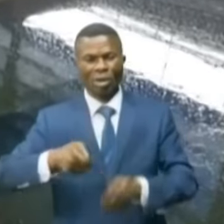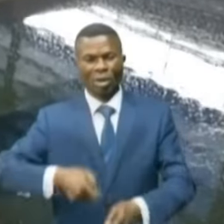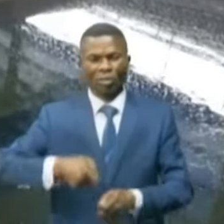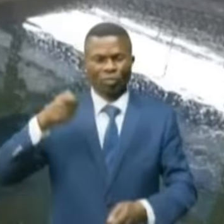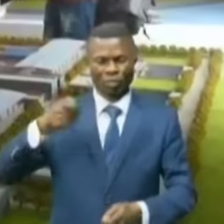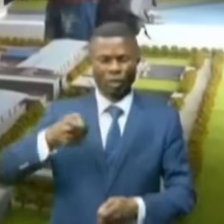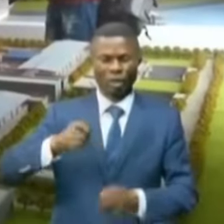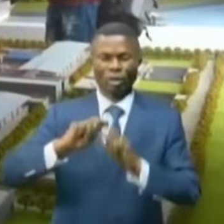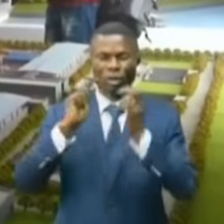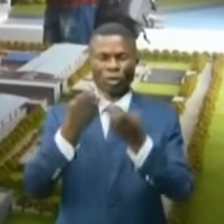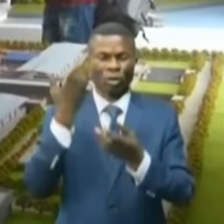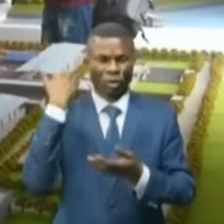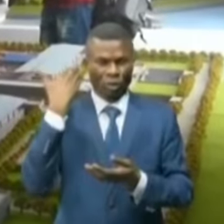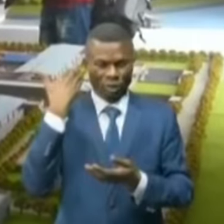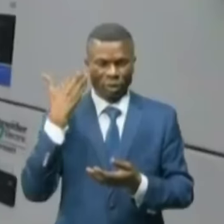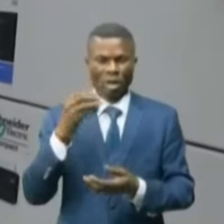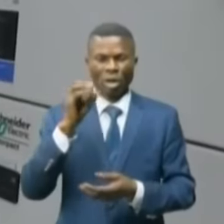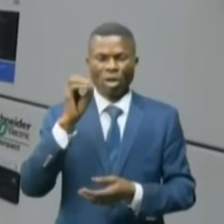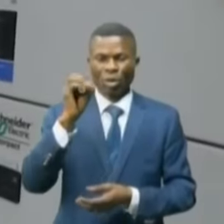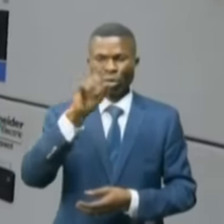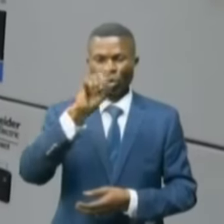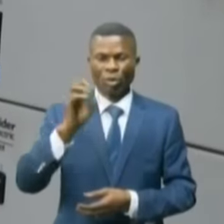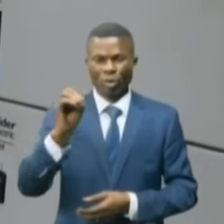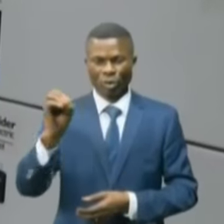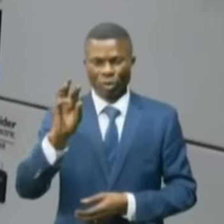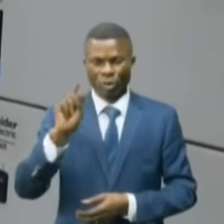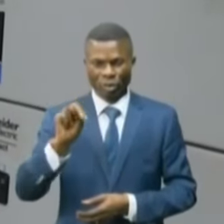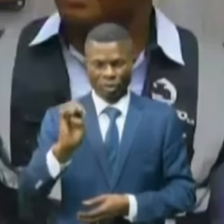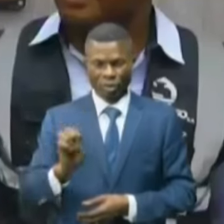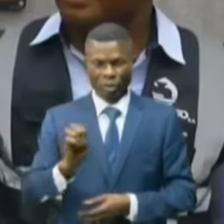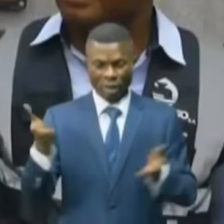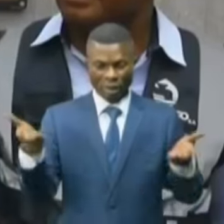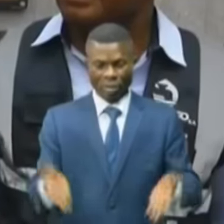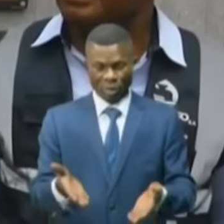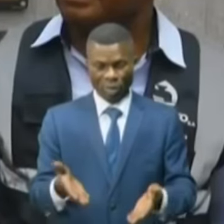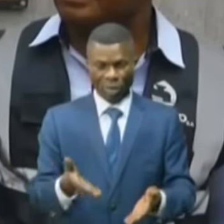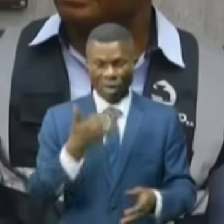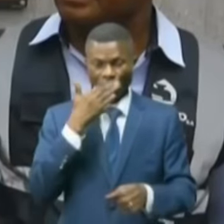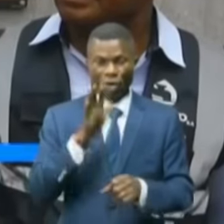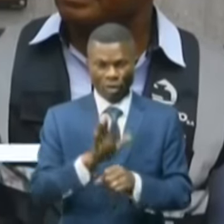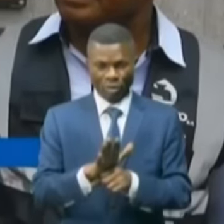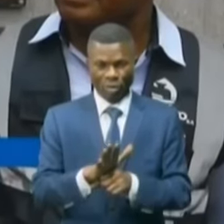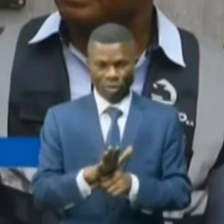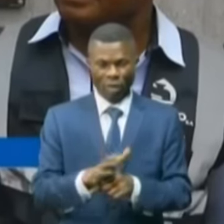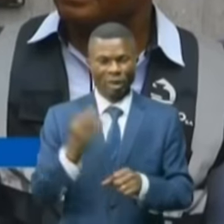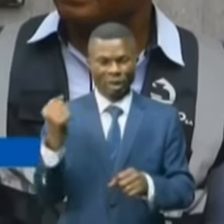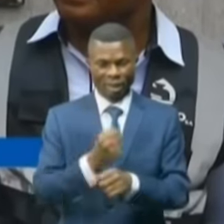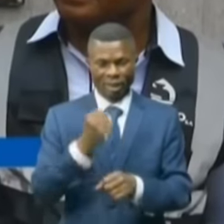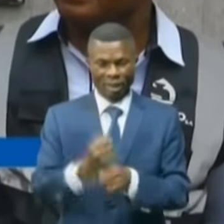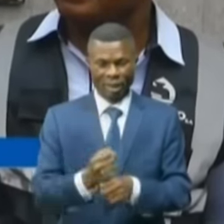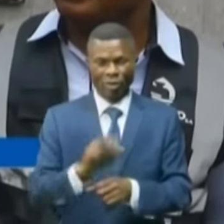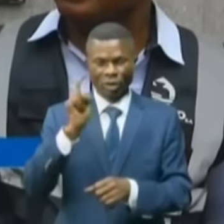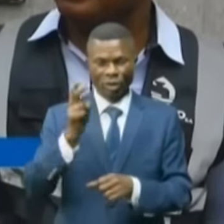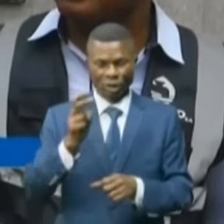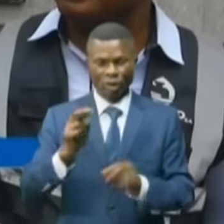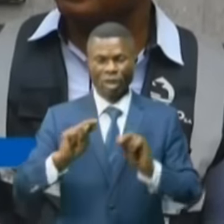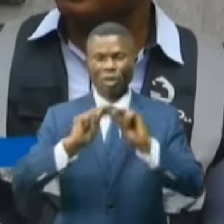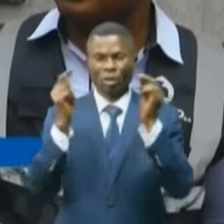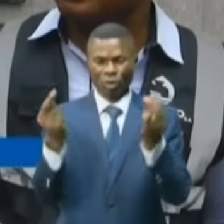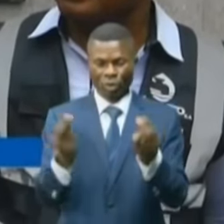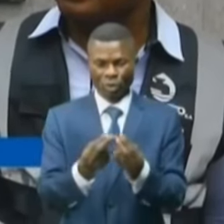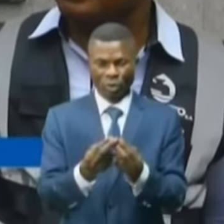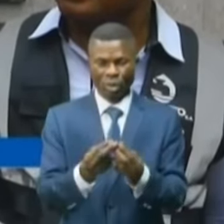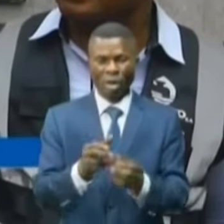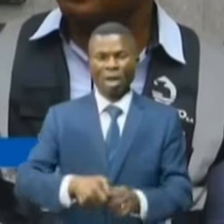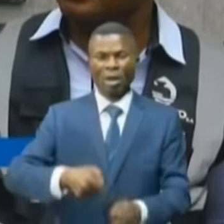l'usine de traitement d'eau de l'Ozone. Nous sommes à l'usine aujourd'hui pour nous rassurer que les essais de fonctionnement du deuxième module de l'usine